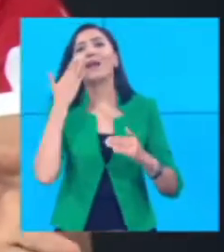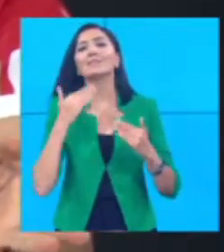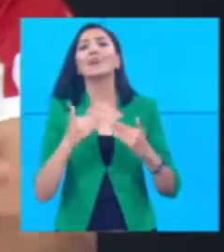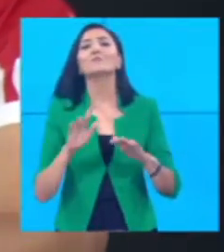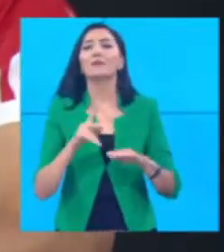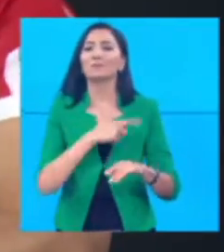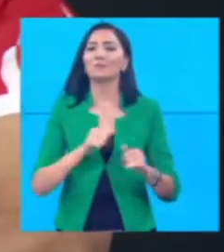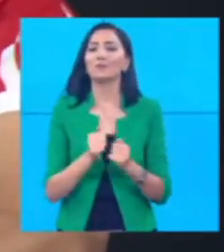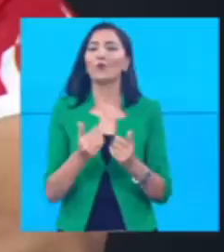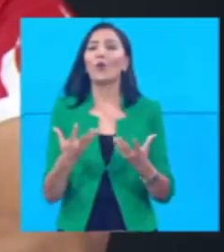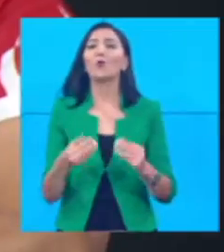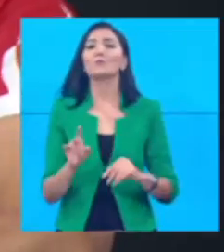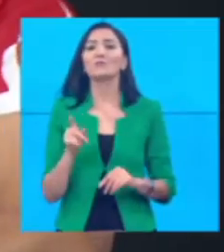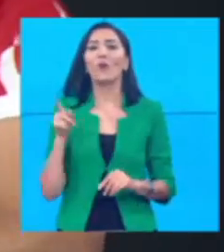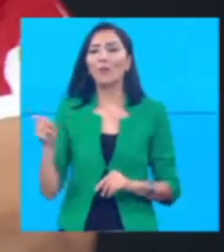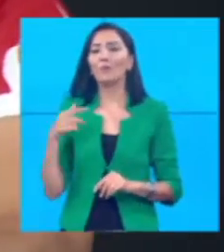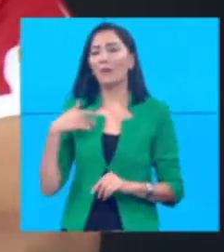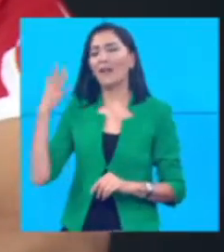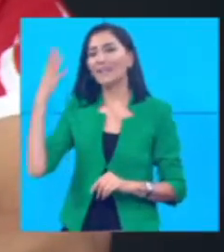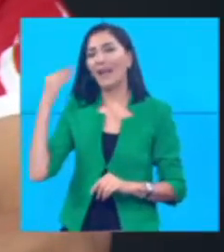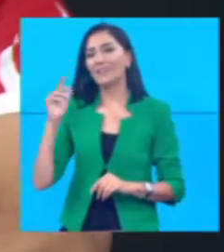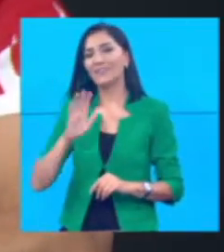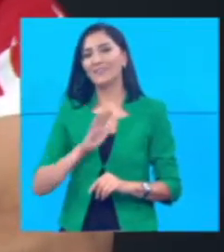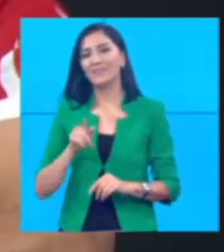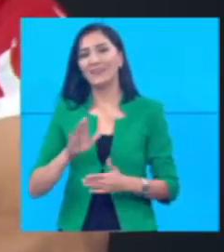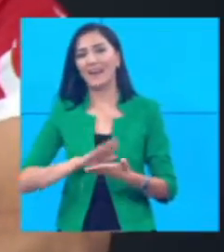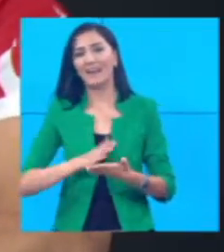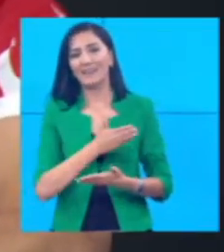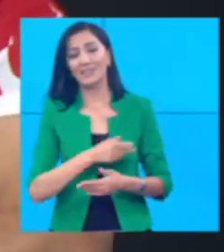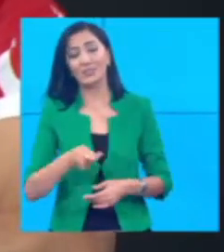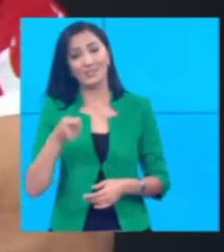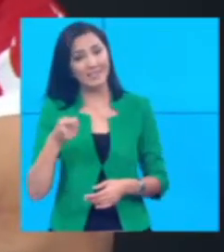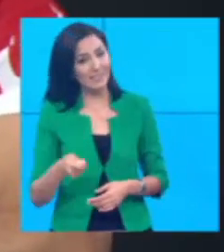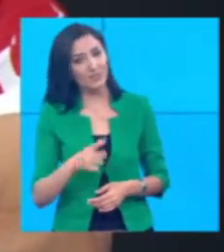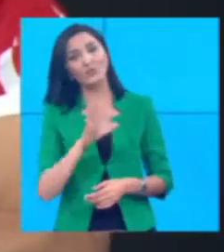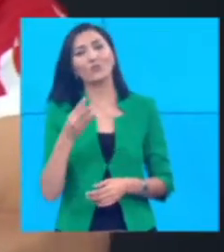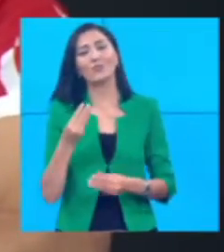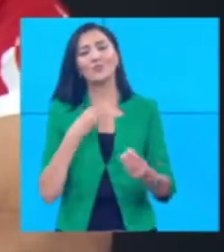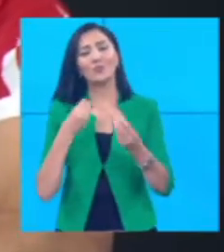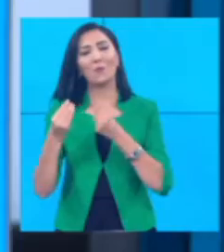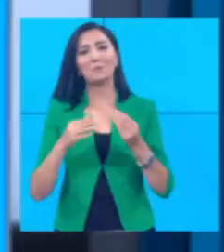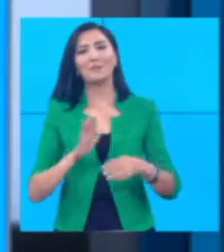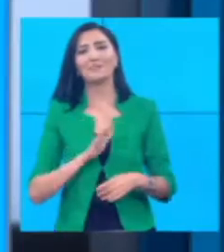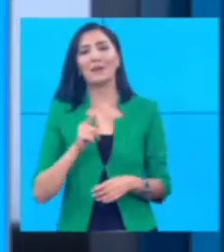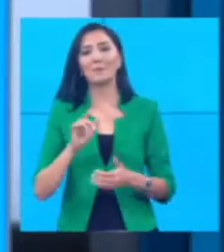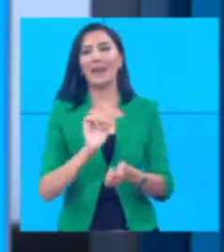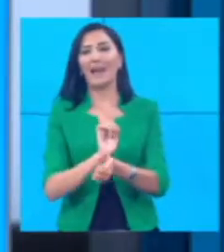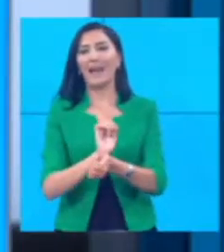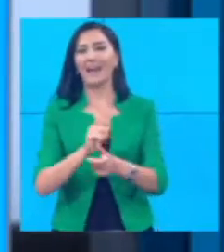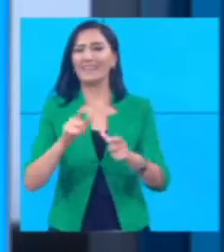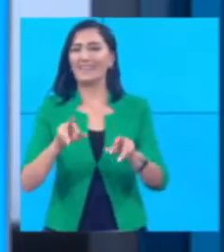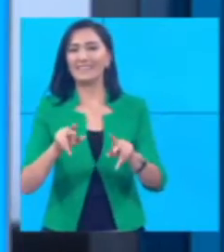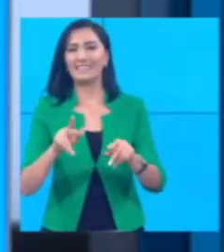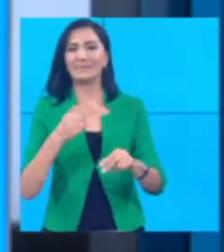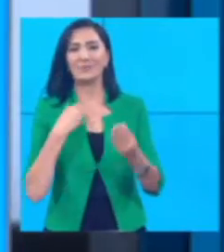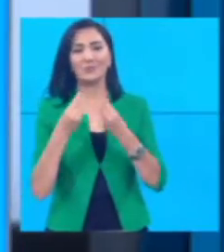Anlaşmasak zaten burada olmazdık yani. Evet. Onların dillerinden anlıyorum. Arkadaşlar gerçekten çok güzel sohbet ettik. Bir aile